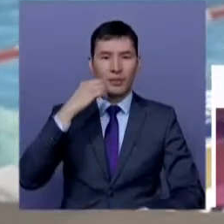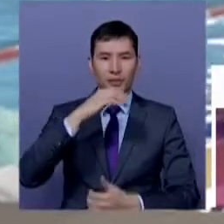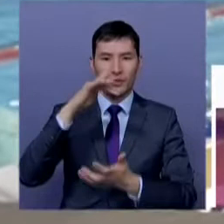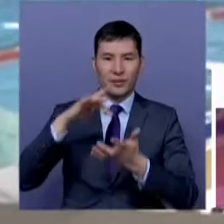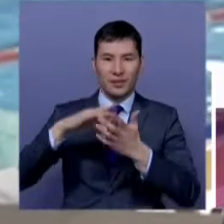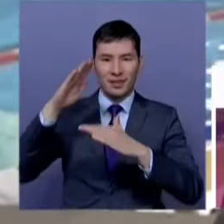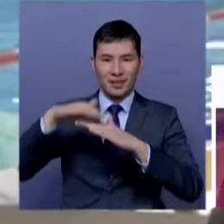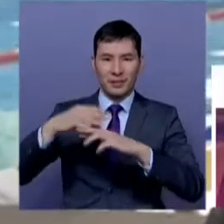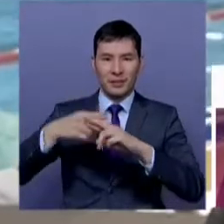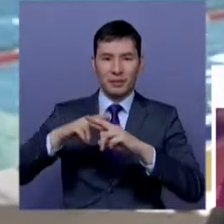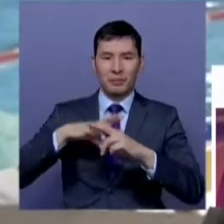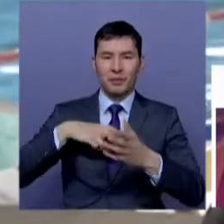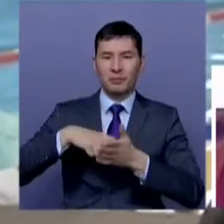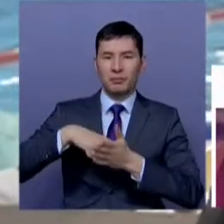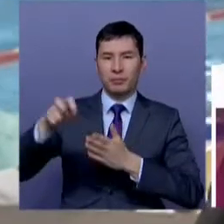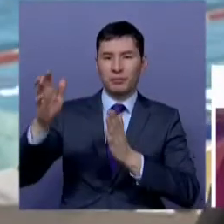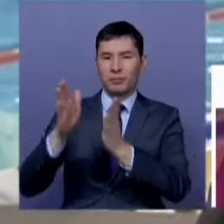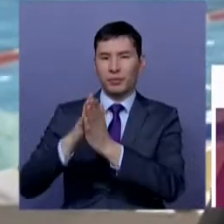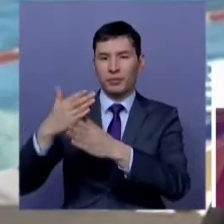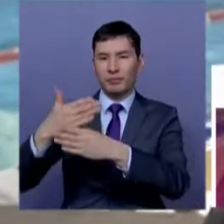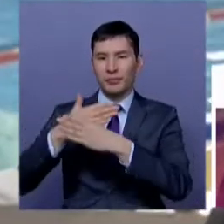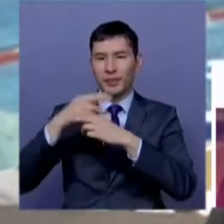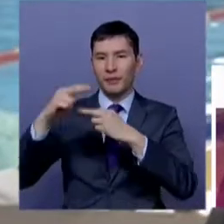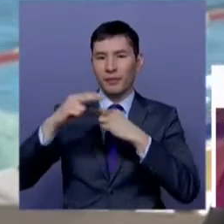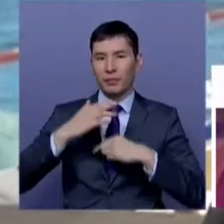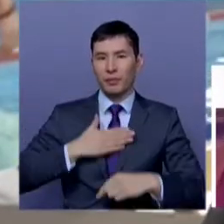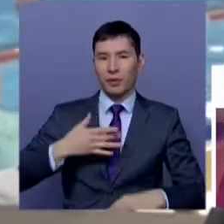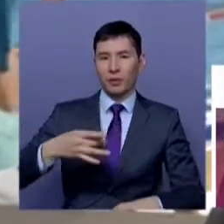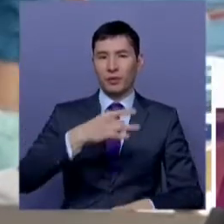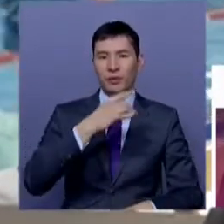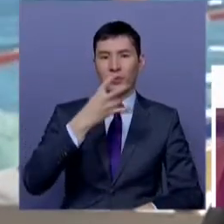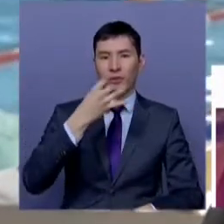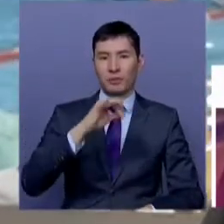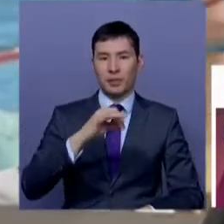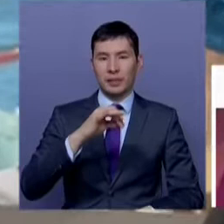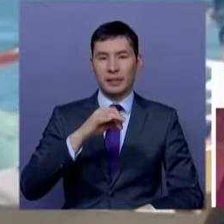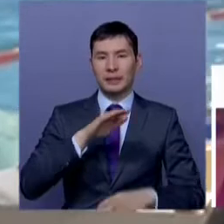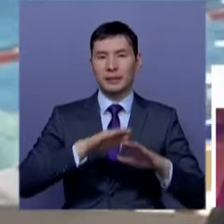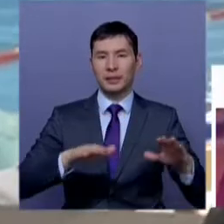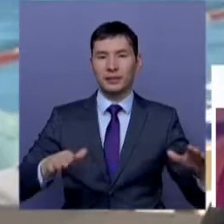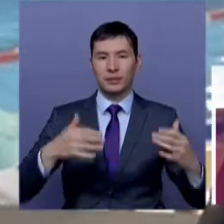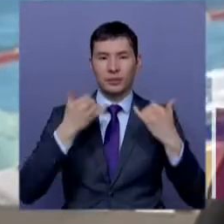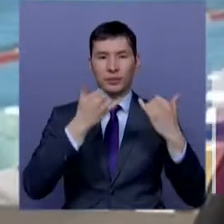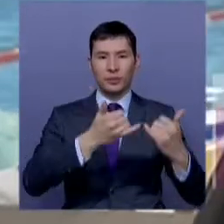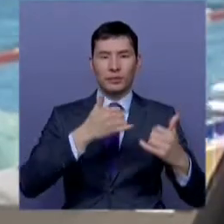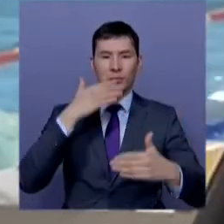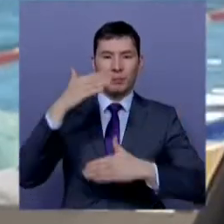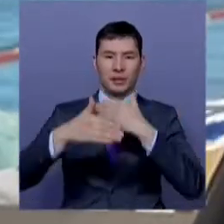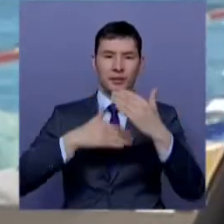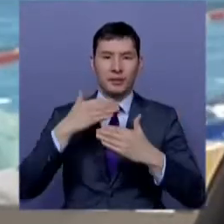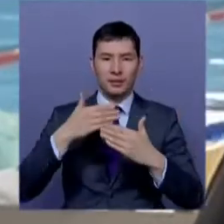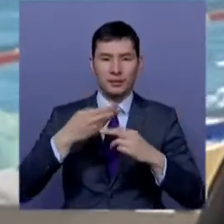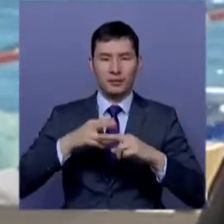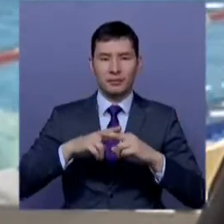ұсыныс жасаған едік, сұранған едік. Наурызбай ауданында осындай балалардың спортпен айналысатын бассейндері